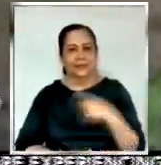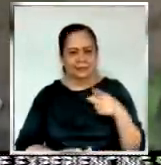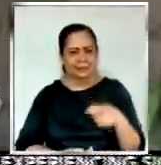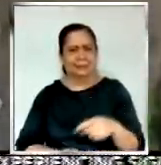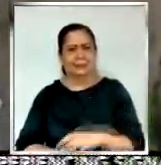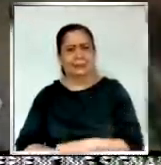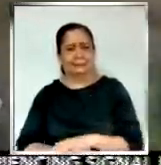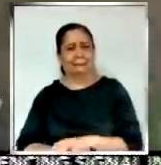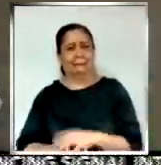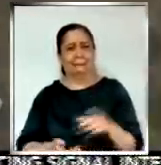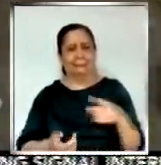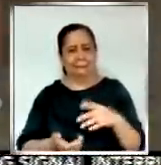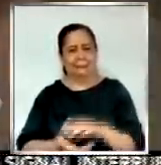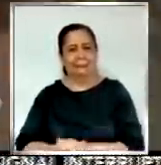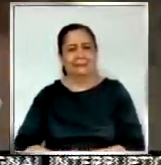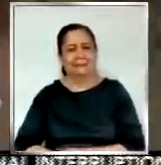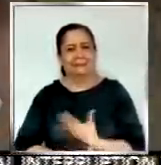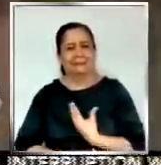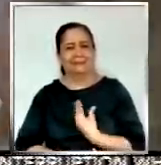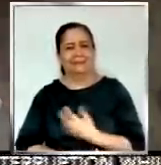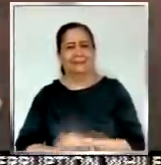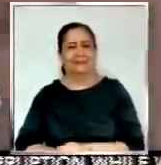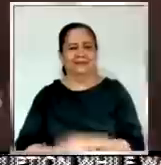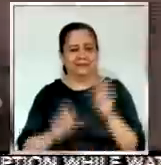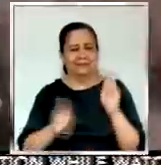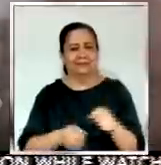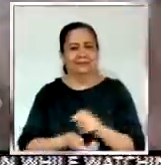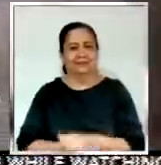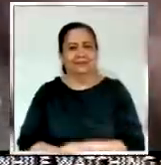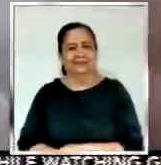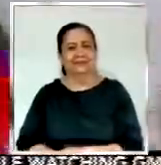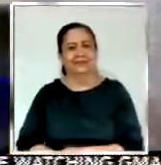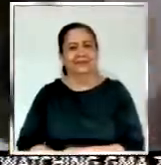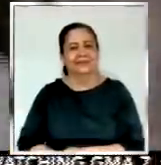igat! Igat ako ito po.